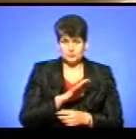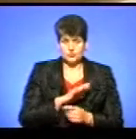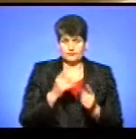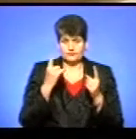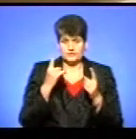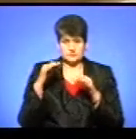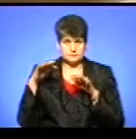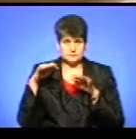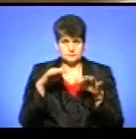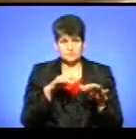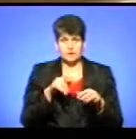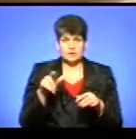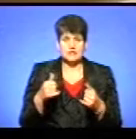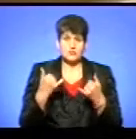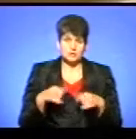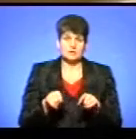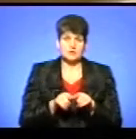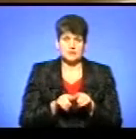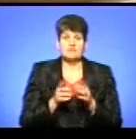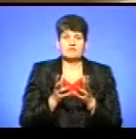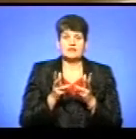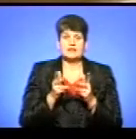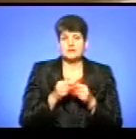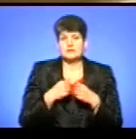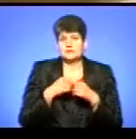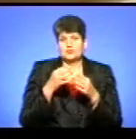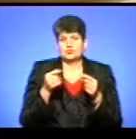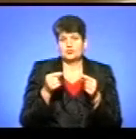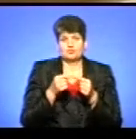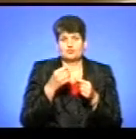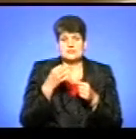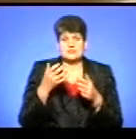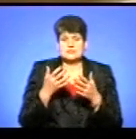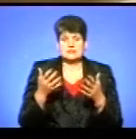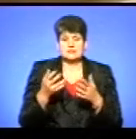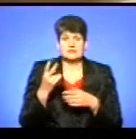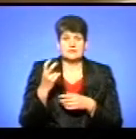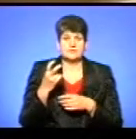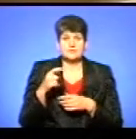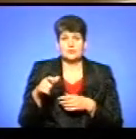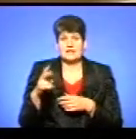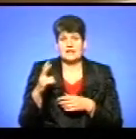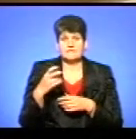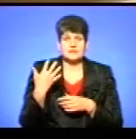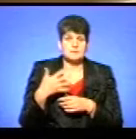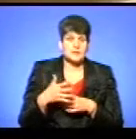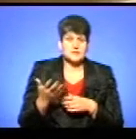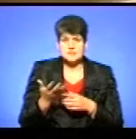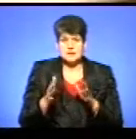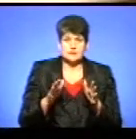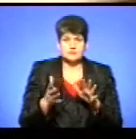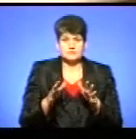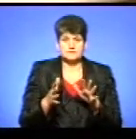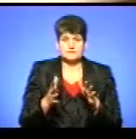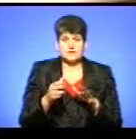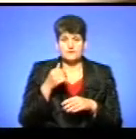наплив людей і, відповідно, вже сьогодні. Ну, в кількостях я не можу вам так точно сказати, ну, 200 людей, 250, ну, тобто десь отак от.